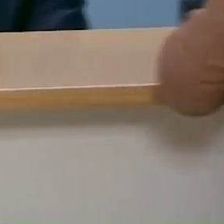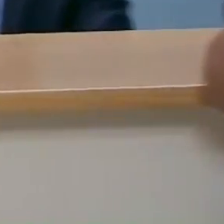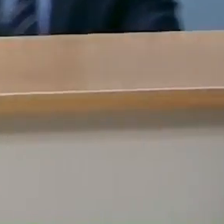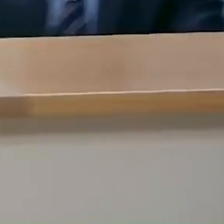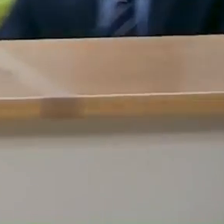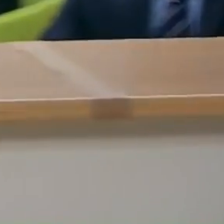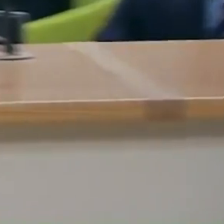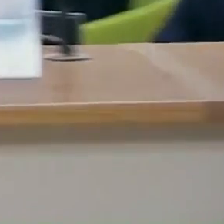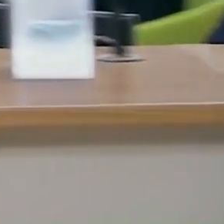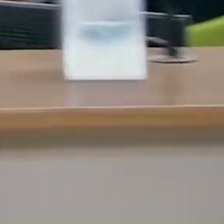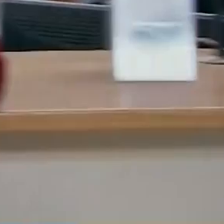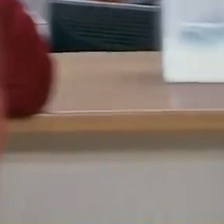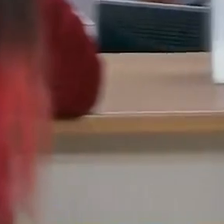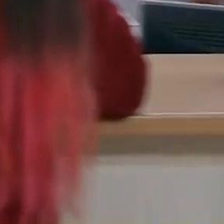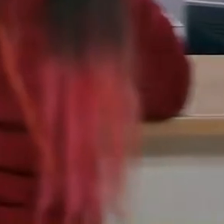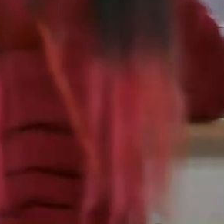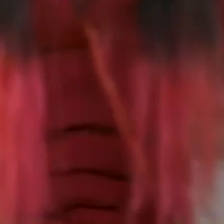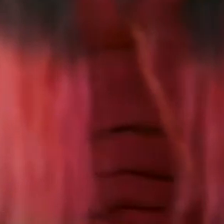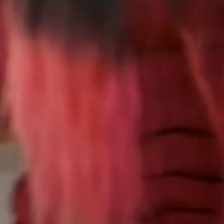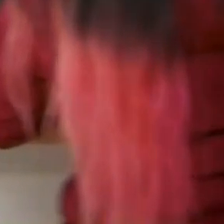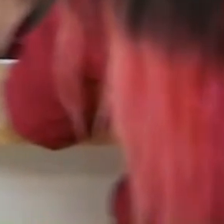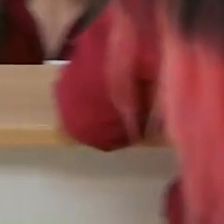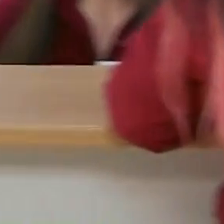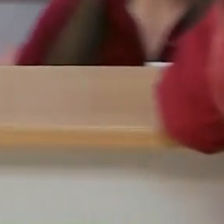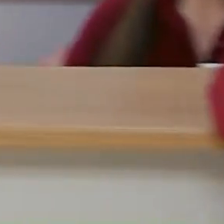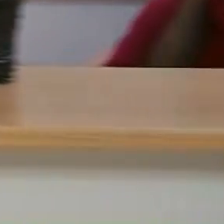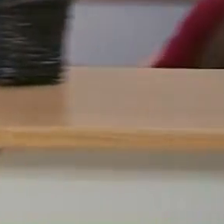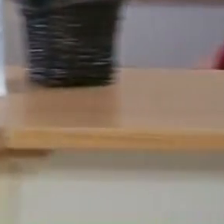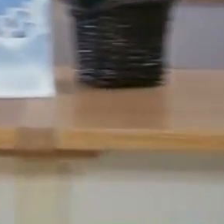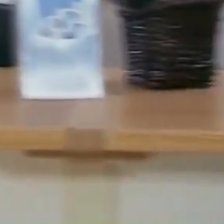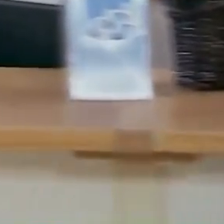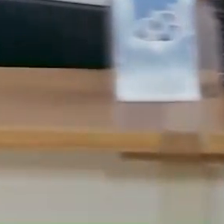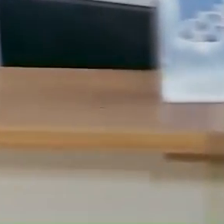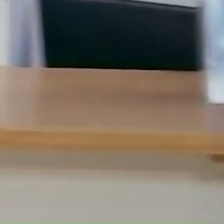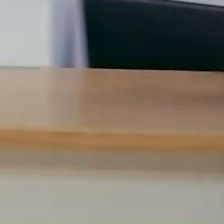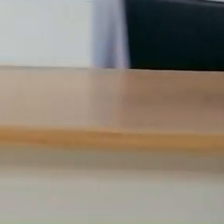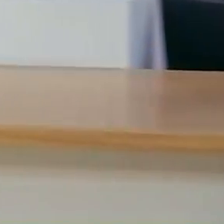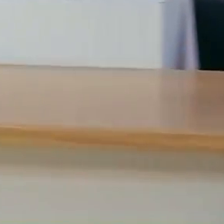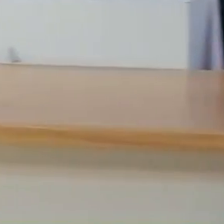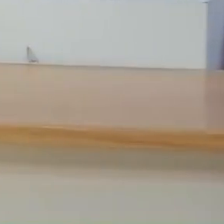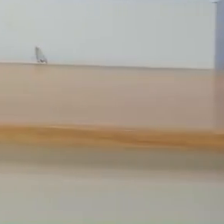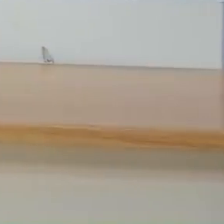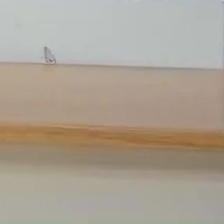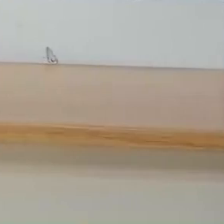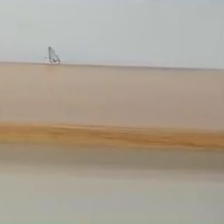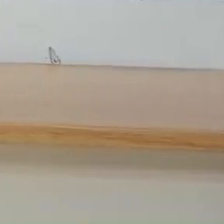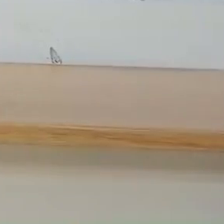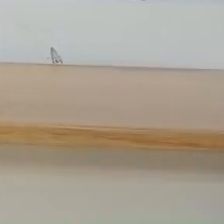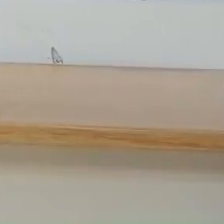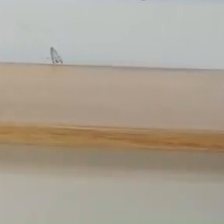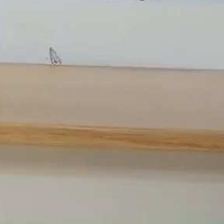Erdem ve Tuğba müşterileriyle ilgileniyorlar. Nurhan bir gören var mı diye etrafı kolaçan ettikten sonra çantanın fermuarını açtı.